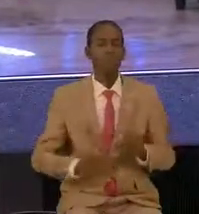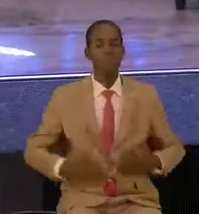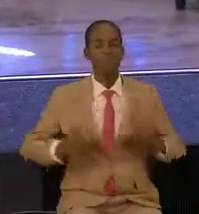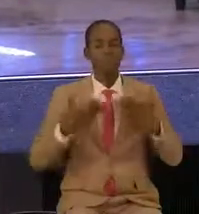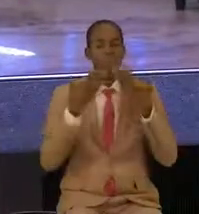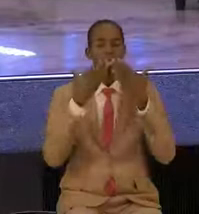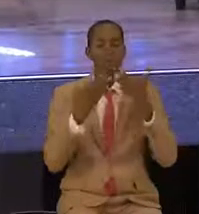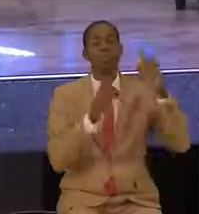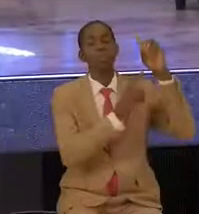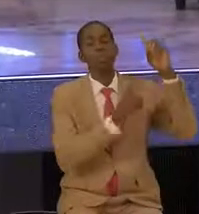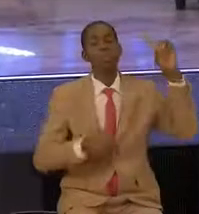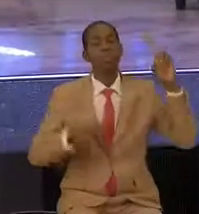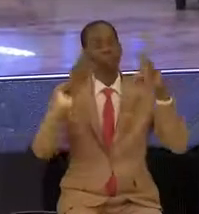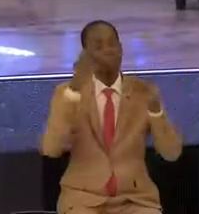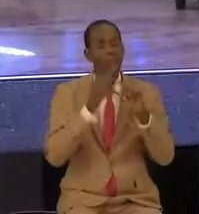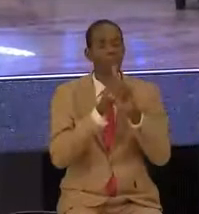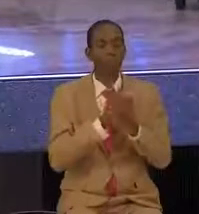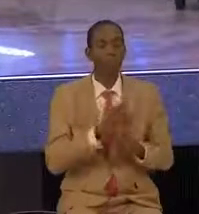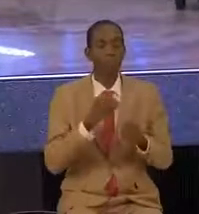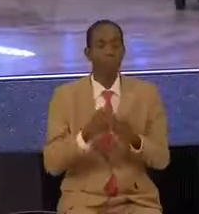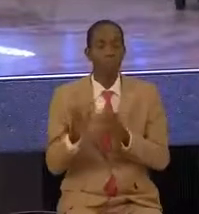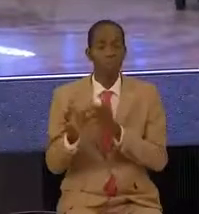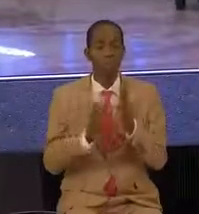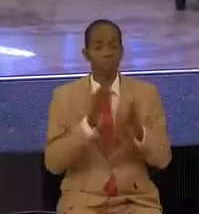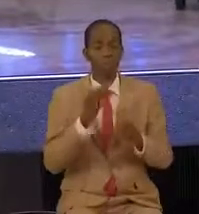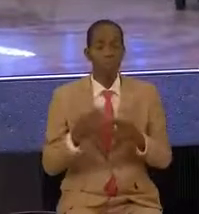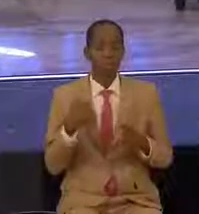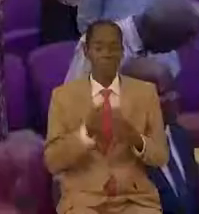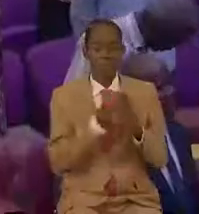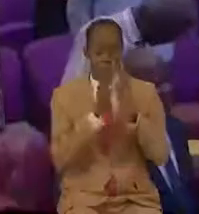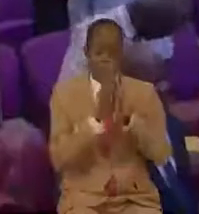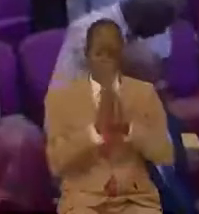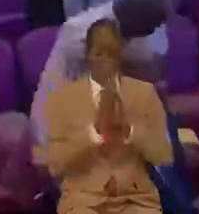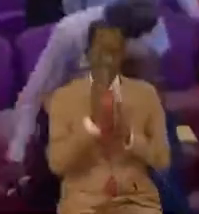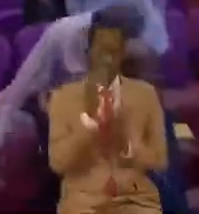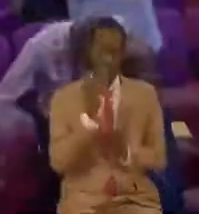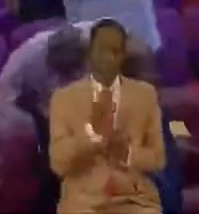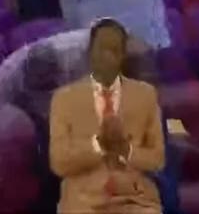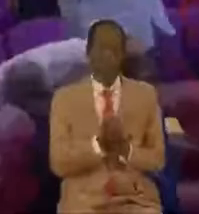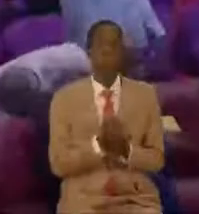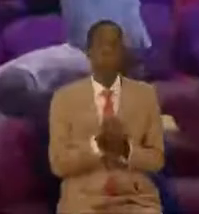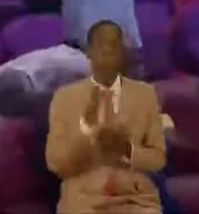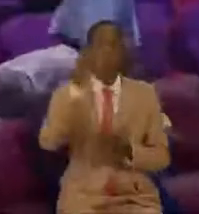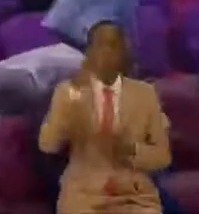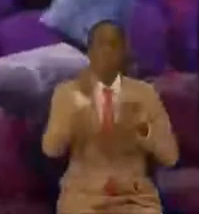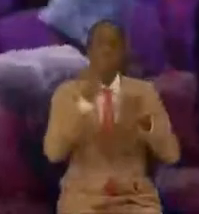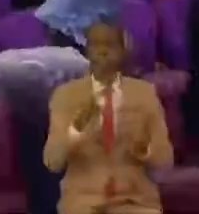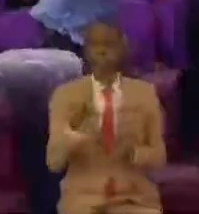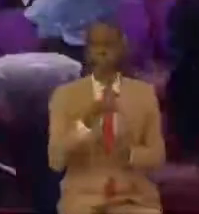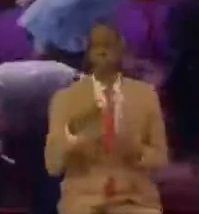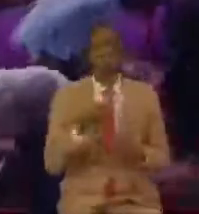Merci Seigneur pour la réponse. Au nom de Jésus, nous prions. Que le Seigneur vous